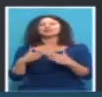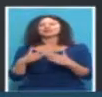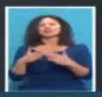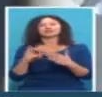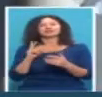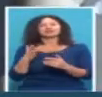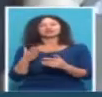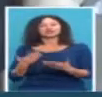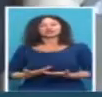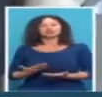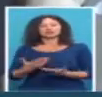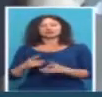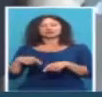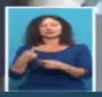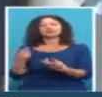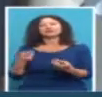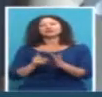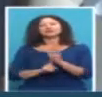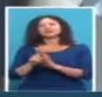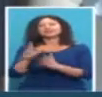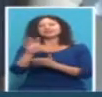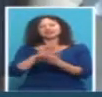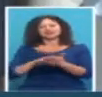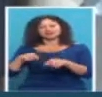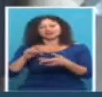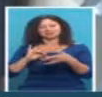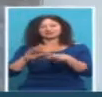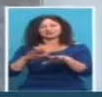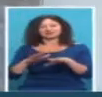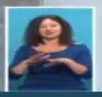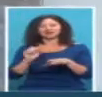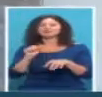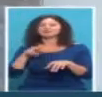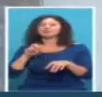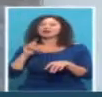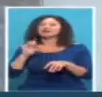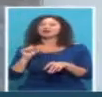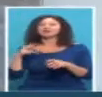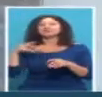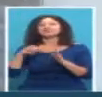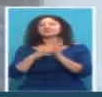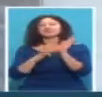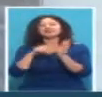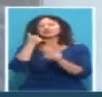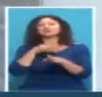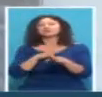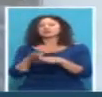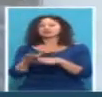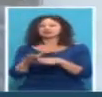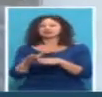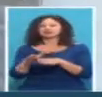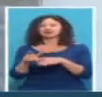чтобы войти в него, необходимо подать заявление на портале недвижимости Баспана. В 2019 году реализация программы продолжится.